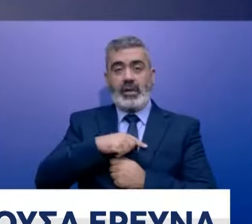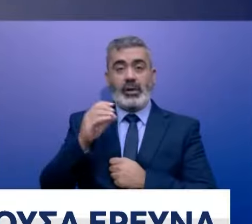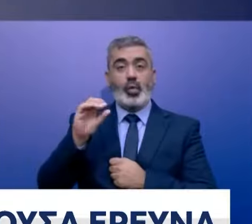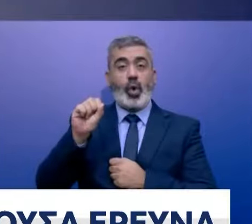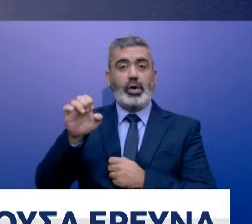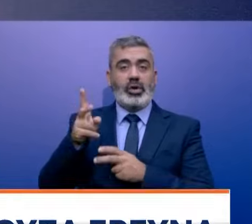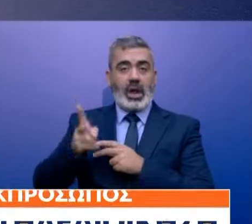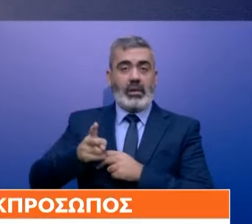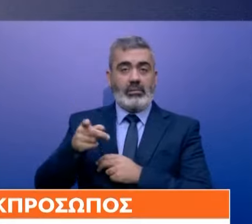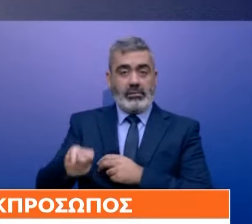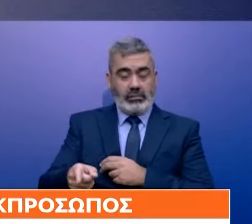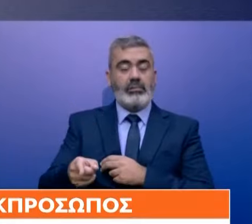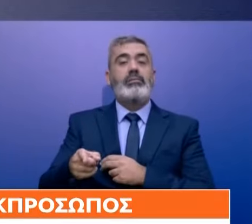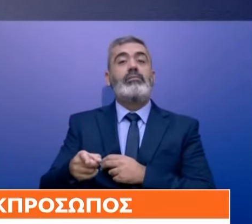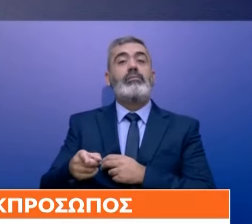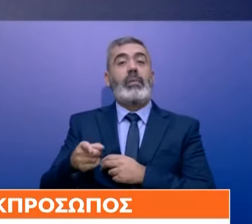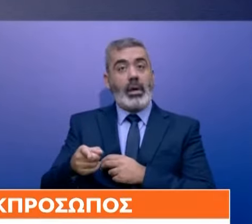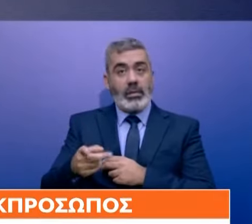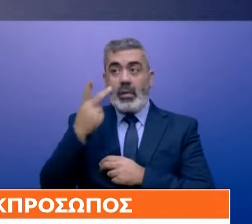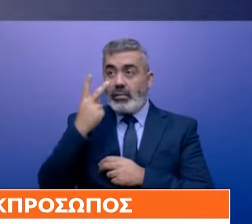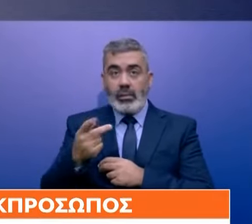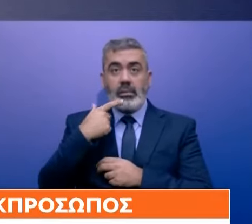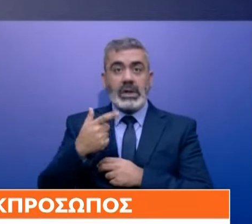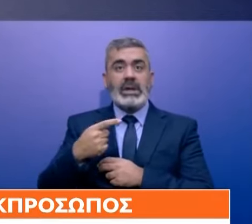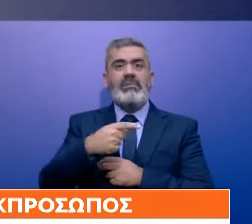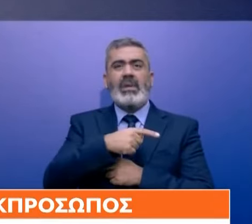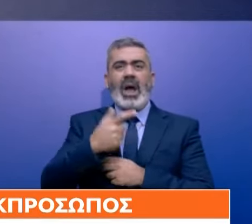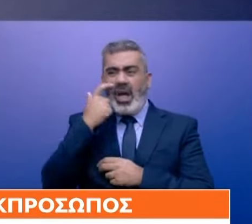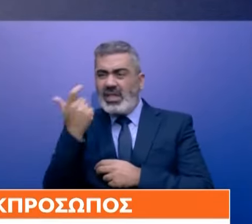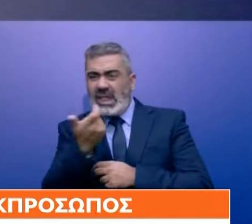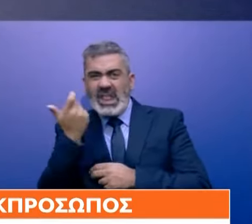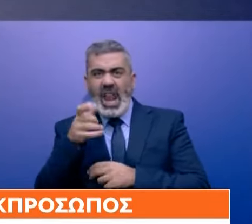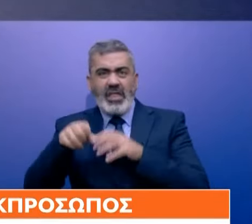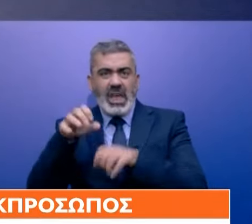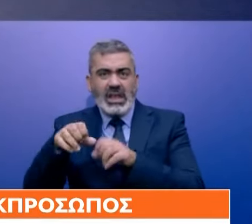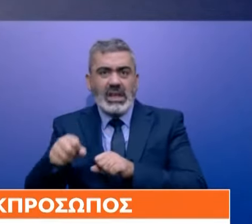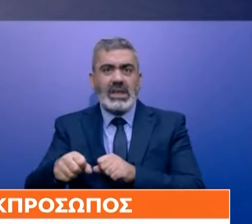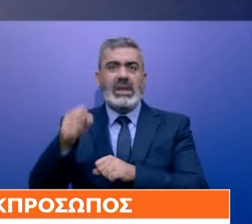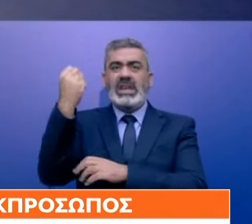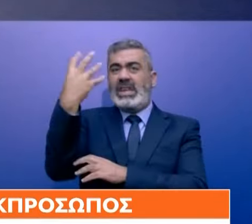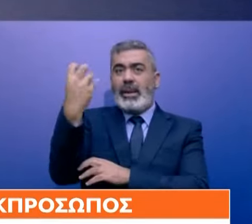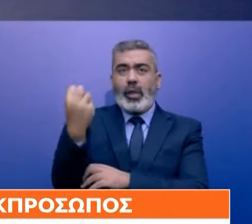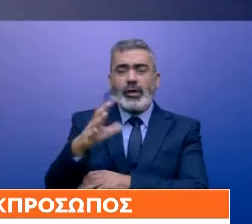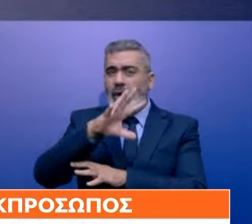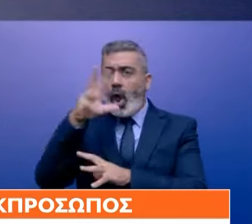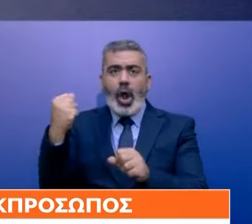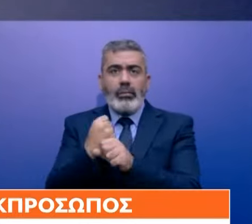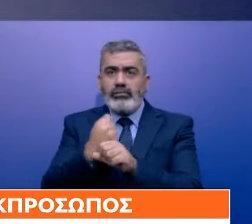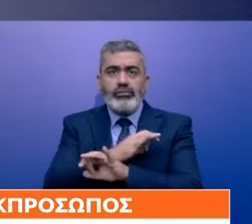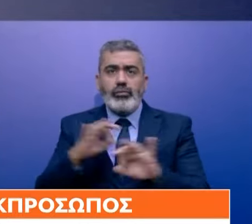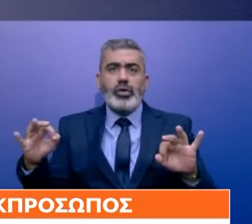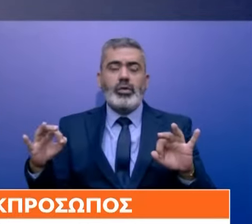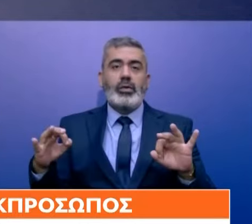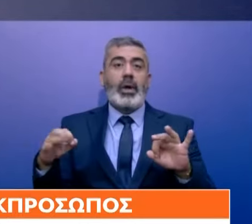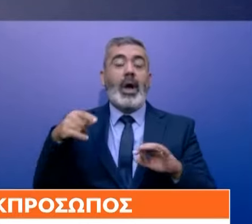Ό,τι φαίνεται λειτουργήσαν πλήρως και η τηλεδιοίκηση και η σηματοδότηση και μάλιστα αυτό προκύπτει από μια